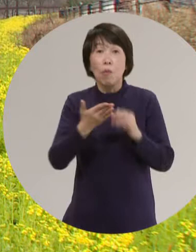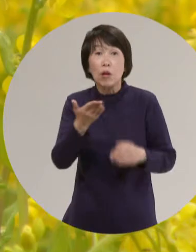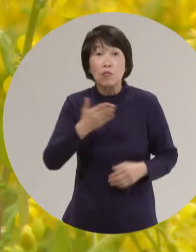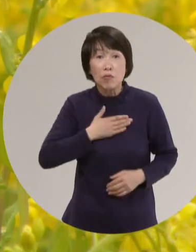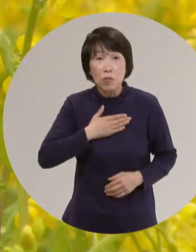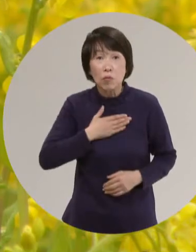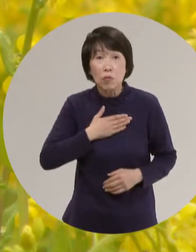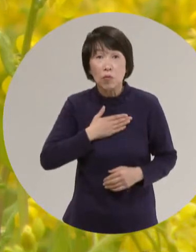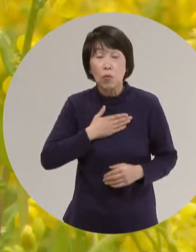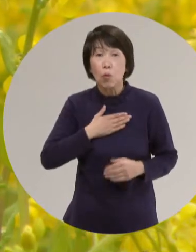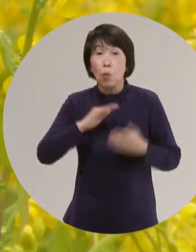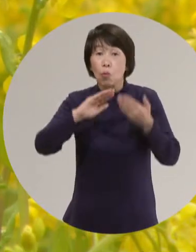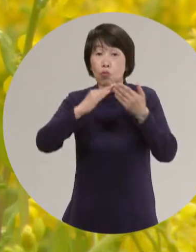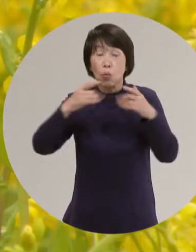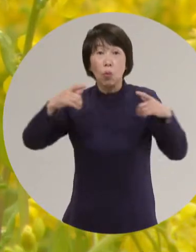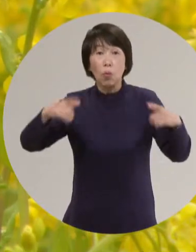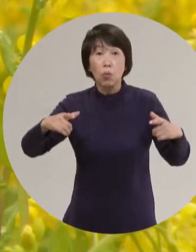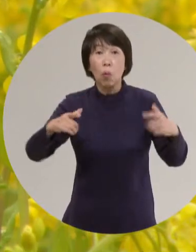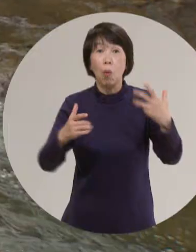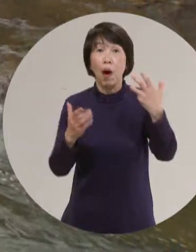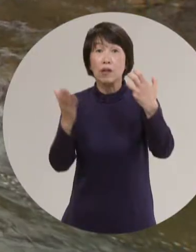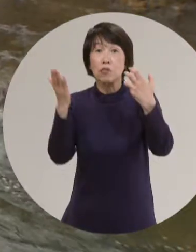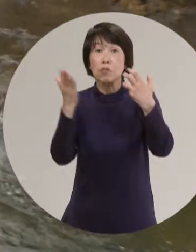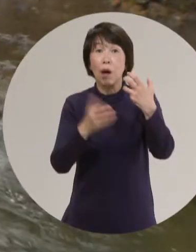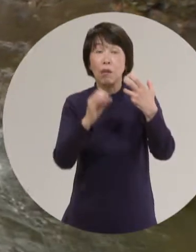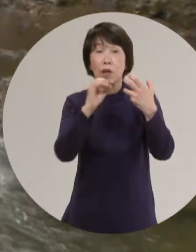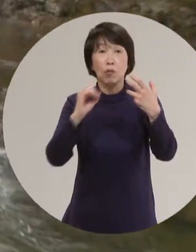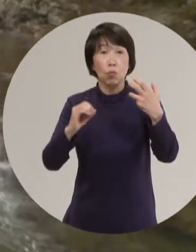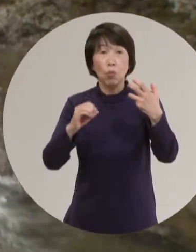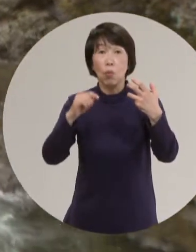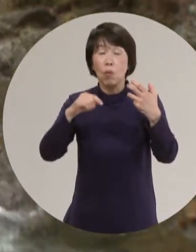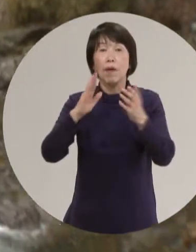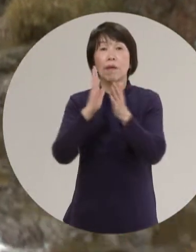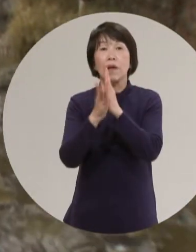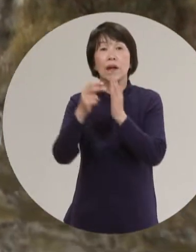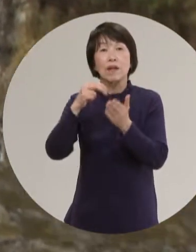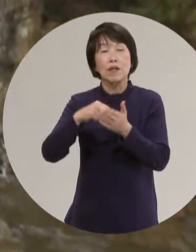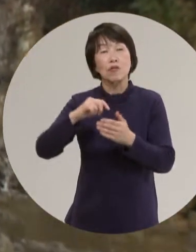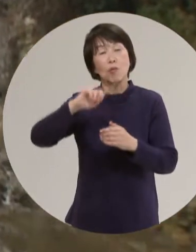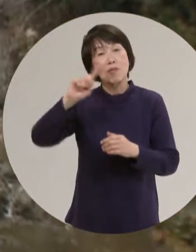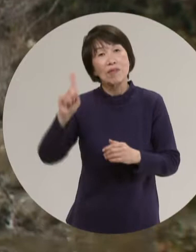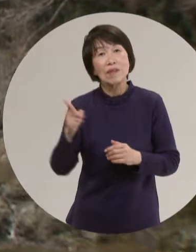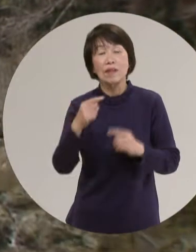川町のおよそ8割は県立の自然公園なんですって。